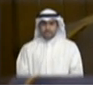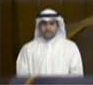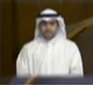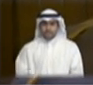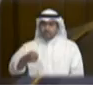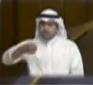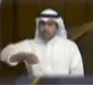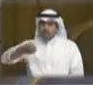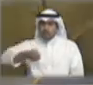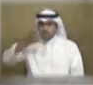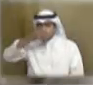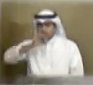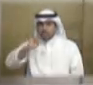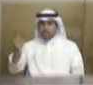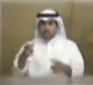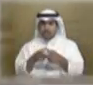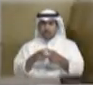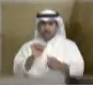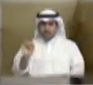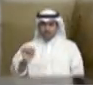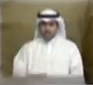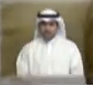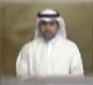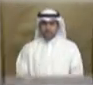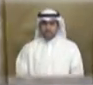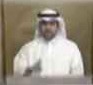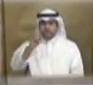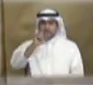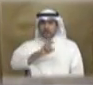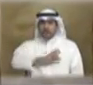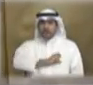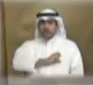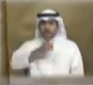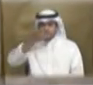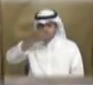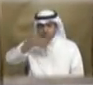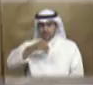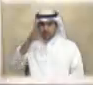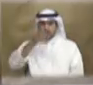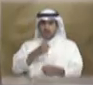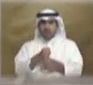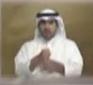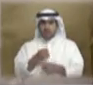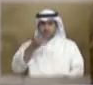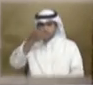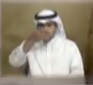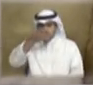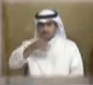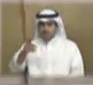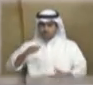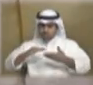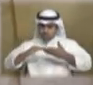الله أجر آل الخرافي الكرام. الله يرحمه ويسكنه فسيح جناته، رجل دولة خدم